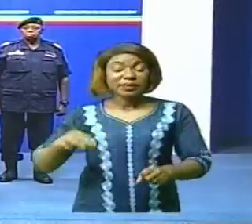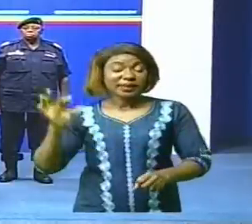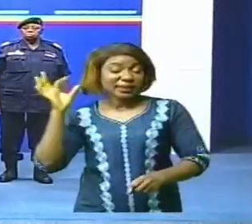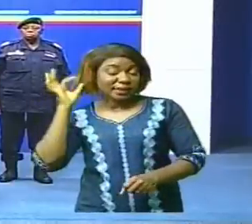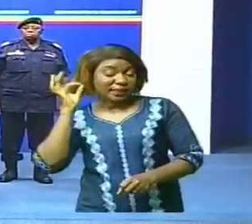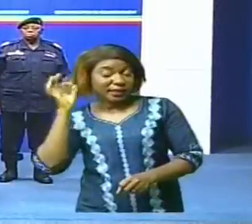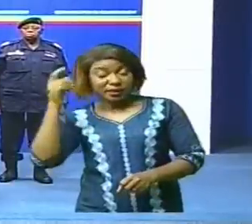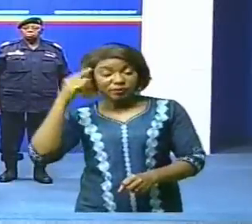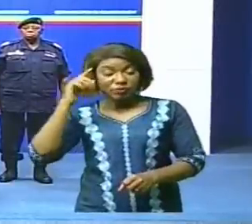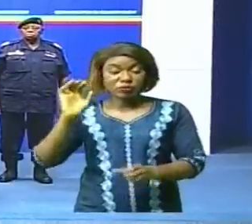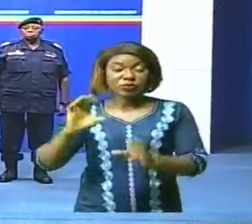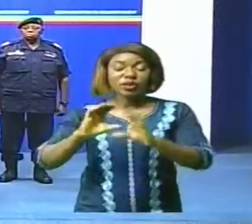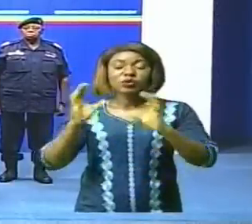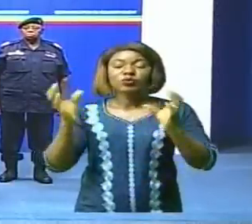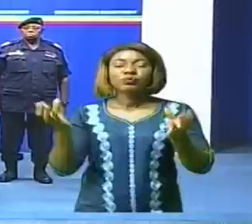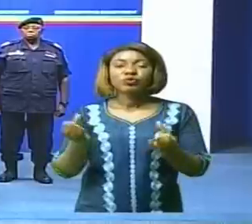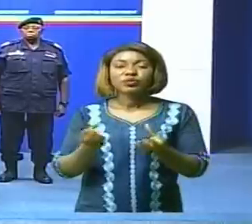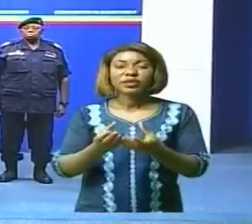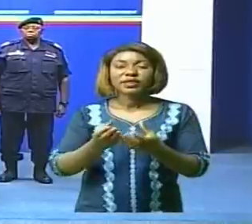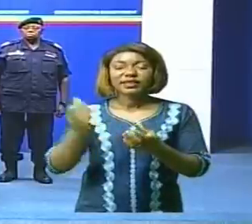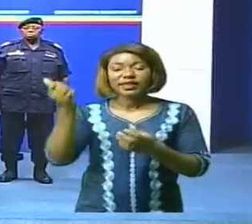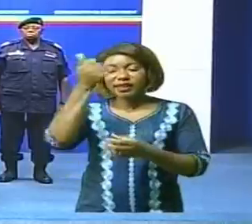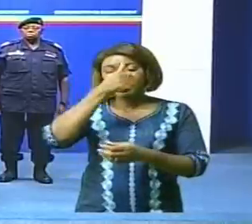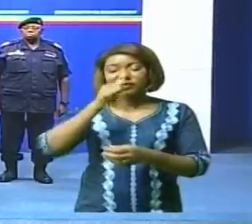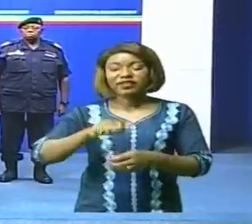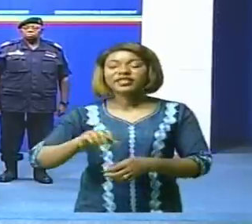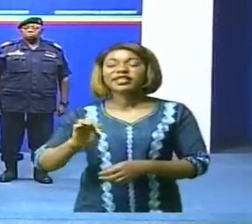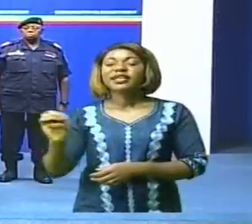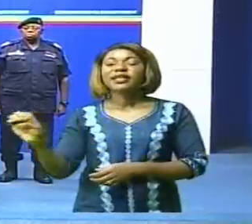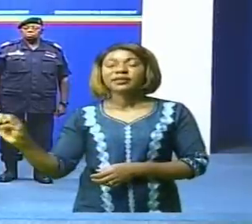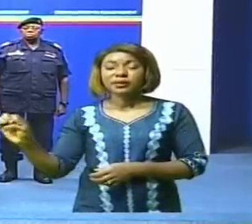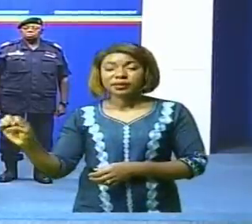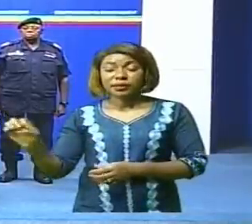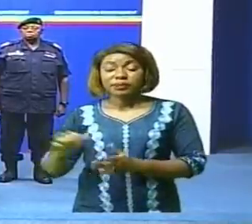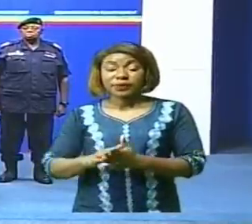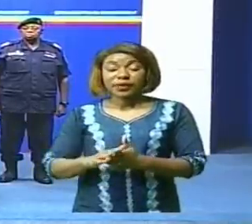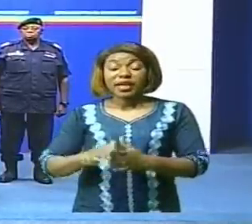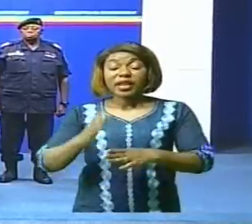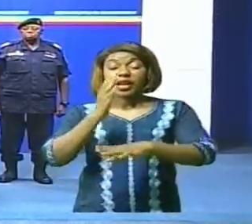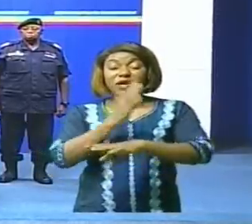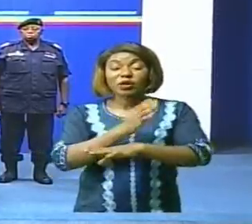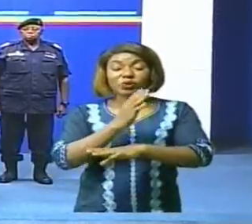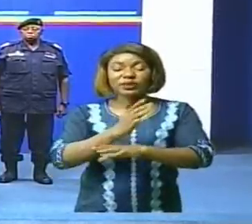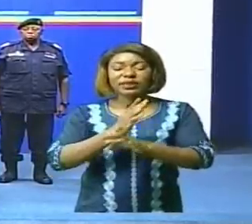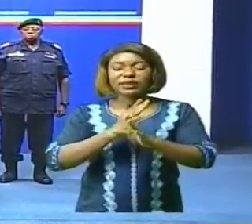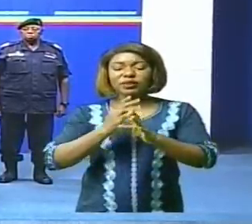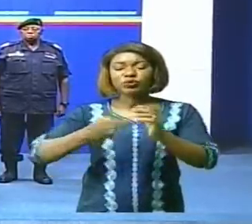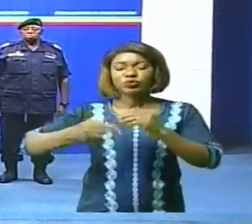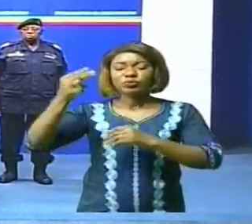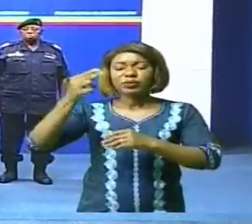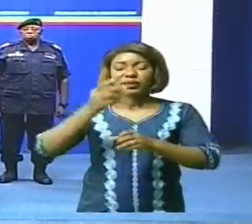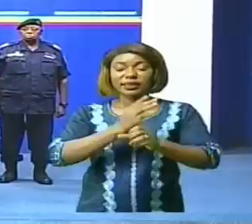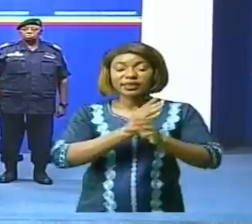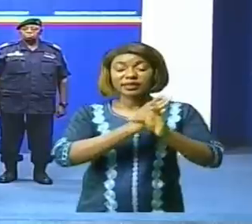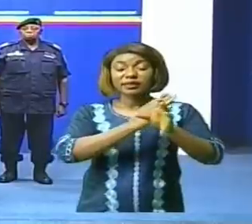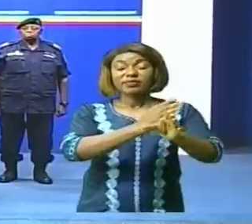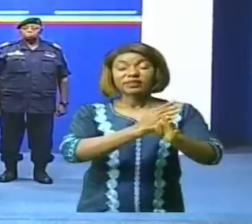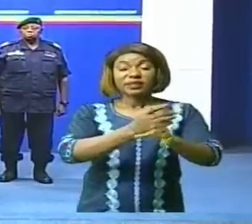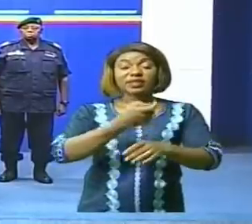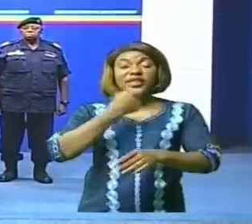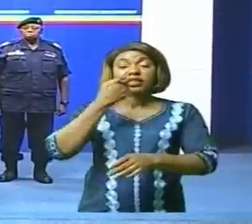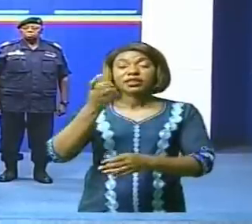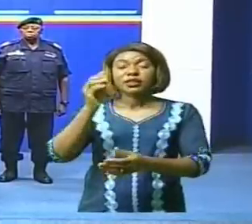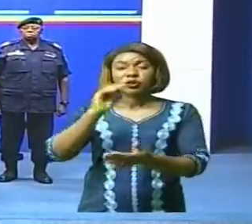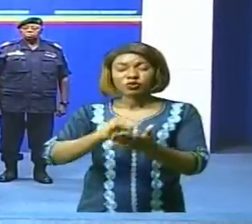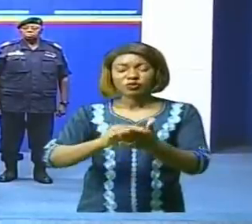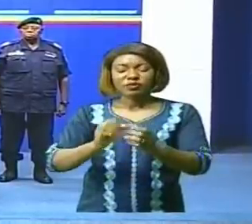le cadre de la Communauté de l'Afrique de l'Est. Le Conseil supérieur de la Défense a également salué